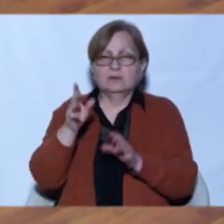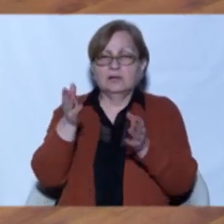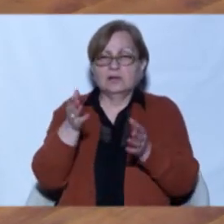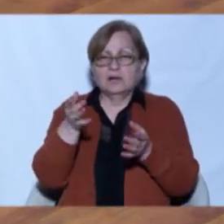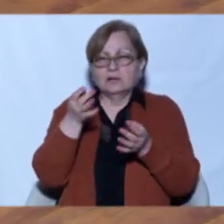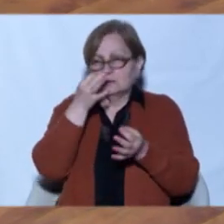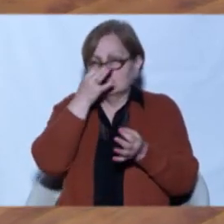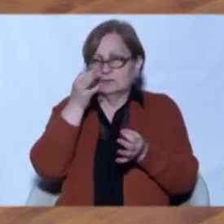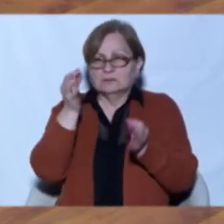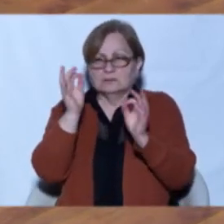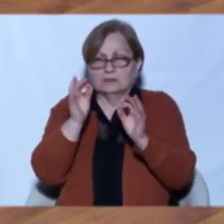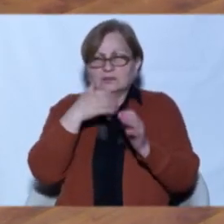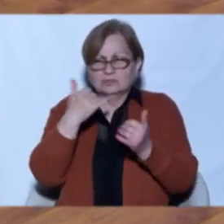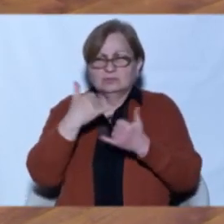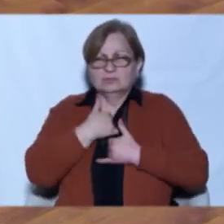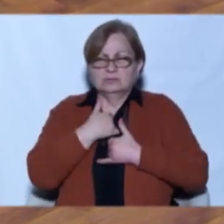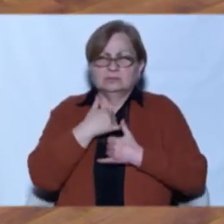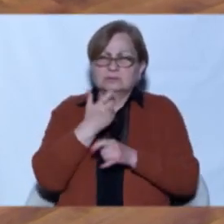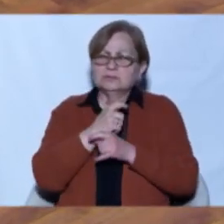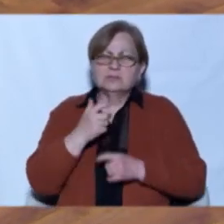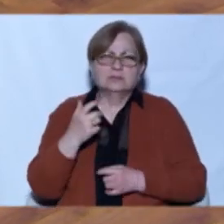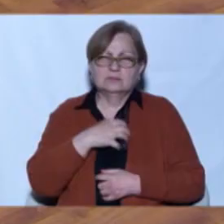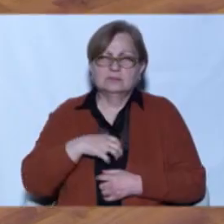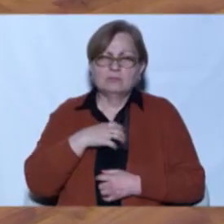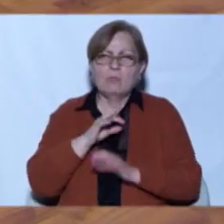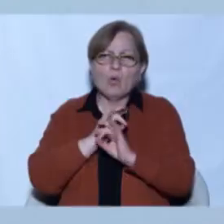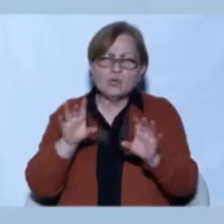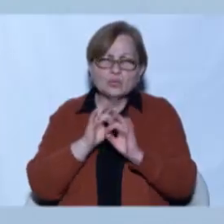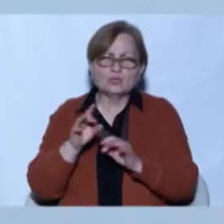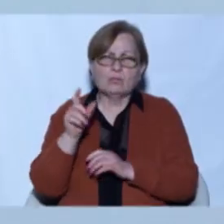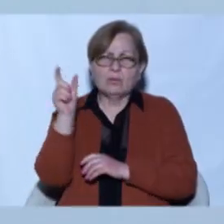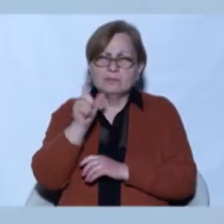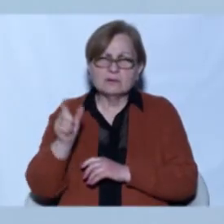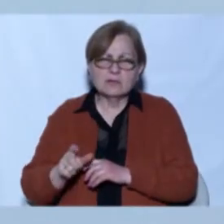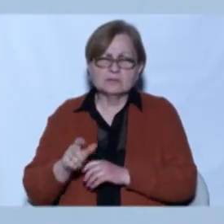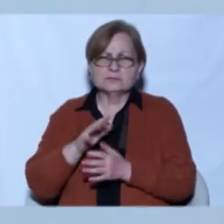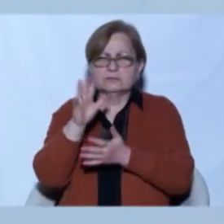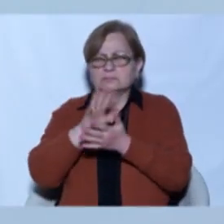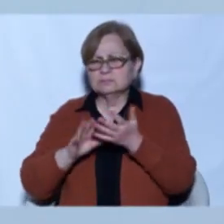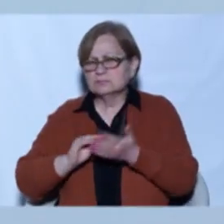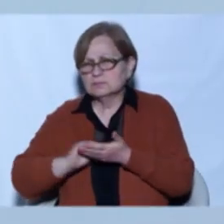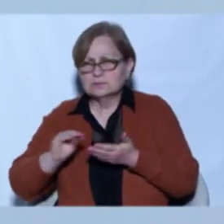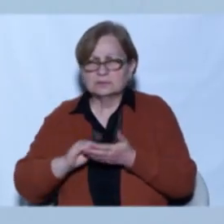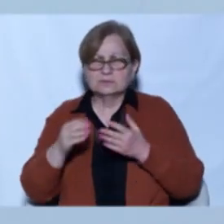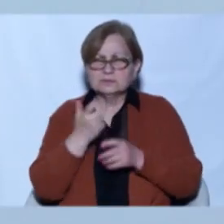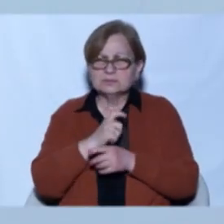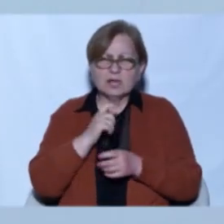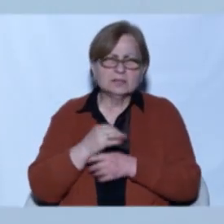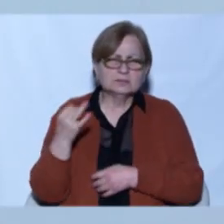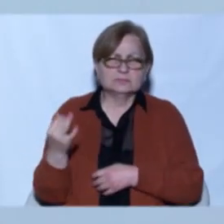დაგვიტოვა ჩვენთვის ძალიან მნიშვნელოვანი მოთხრობები, ლექსები, პოემები, პუბლიცისტური წერილები.